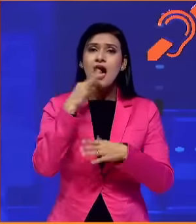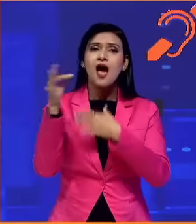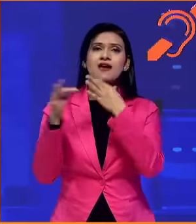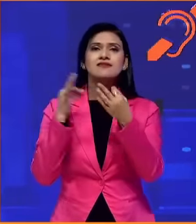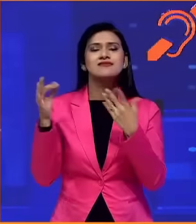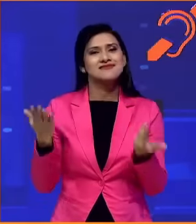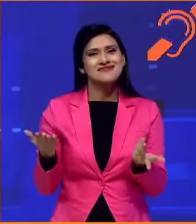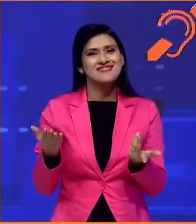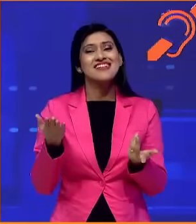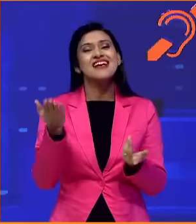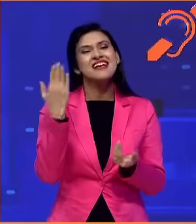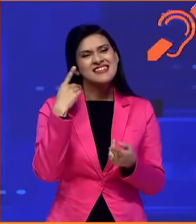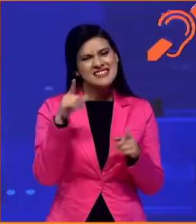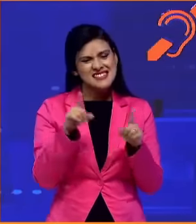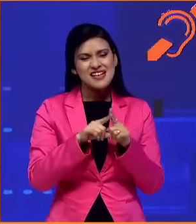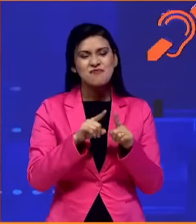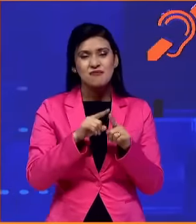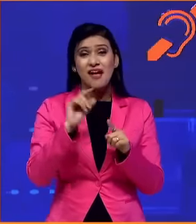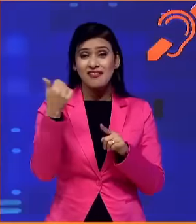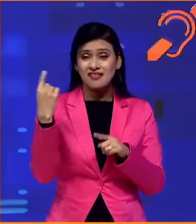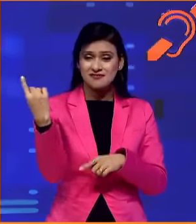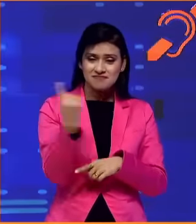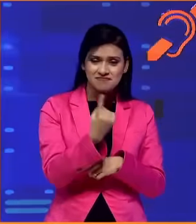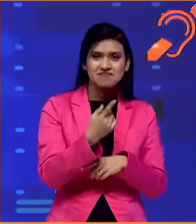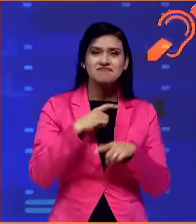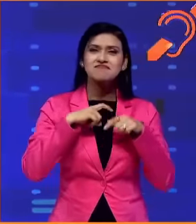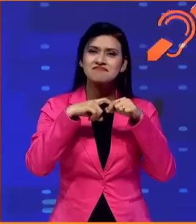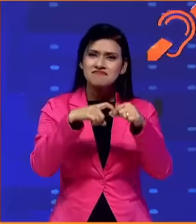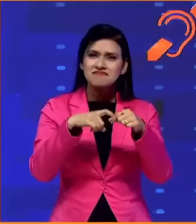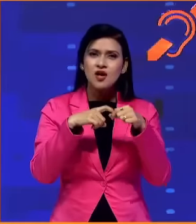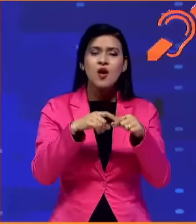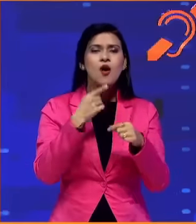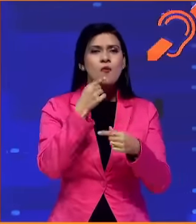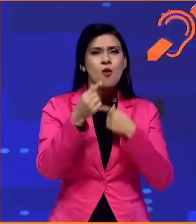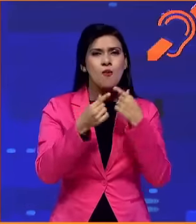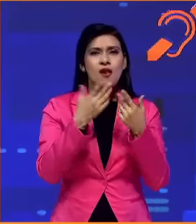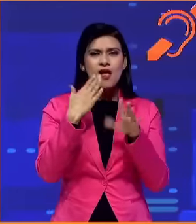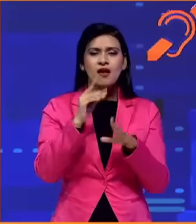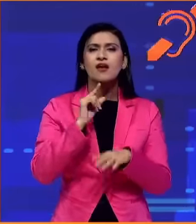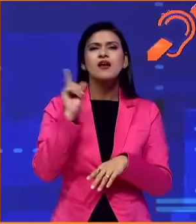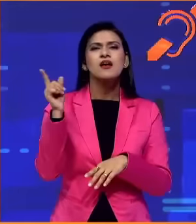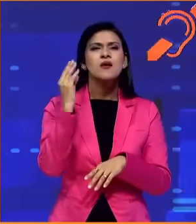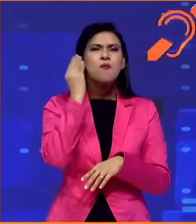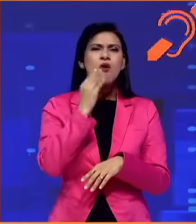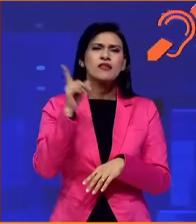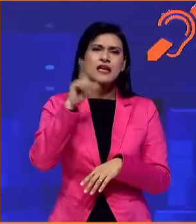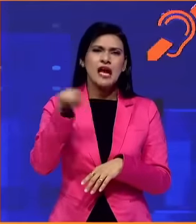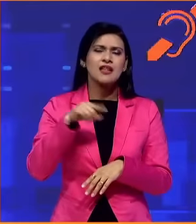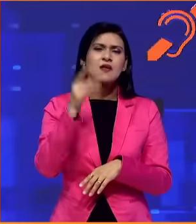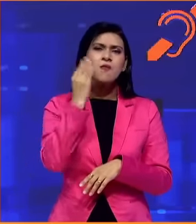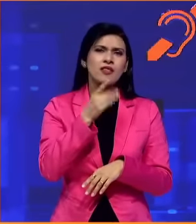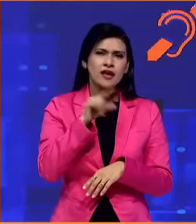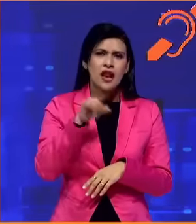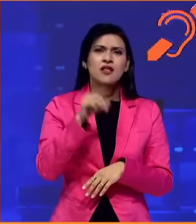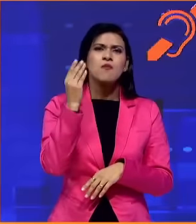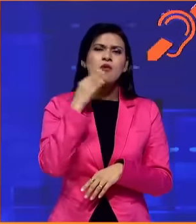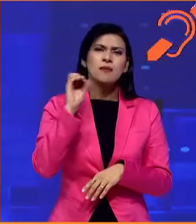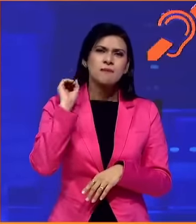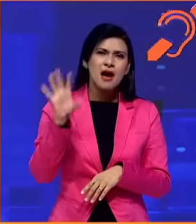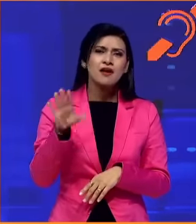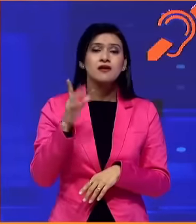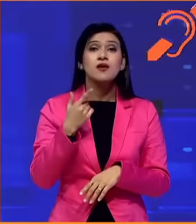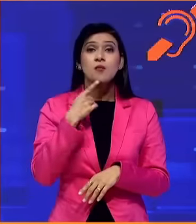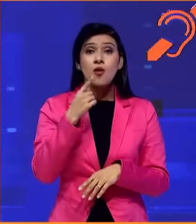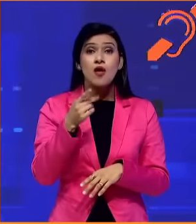भीयही बातकहीहै।हमेंहरबातपरमोदीकीआलोचनाकरनेकोकहाजाताहै।बातइतनीबढ़गईकि यहभीकहाजानेलगाकि अगरमोदीजीकांग्रेसकोअच्छीपार्टीभीकहदें